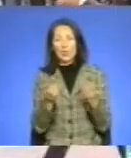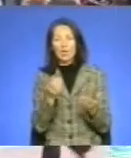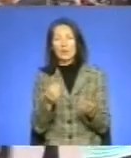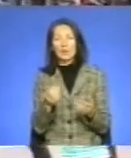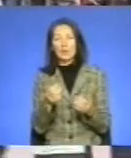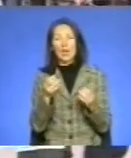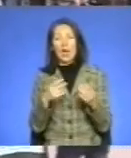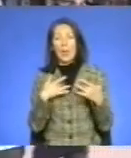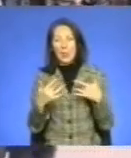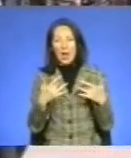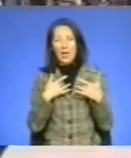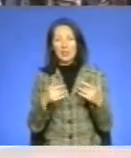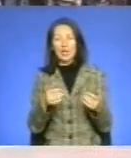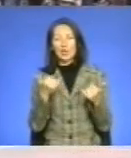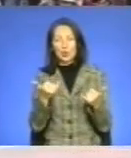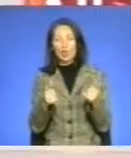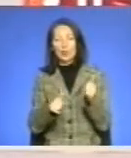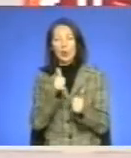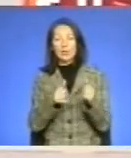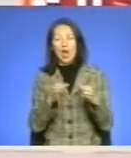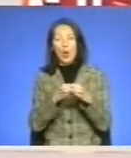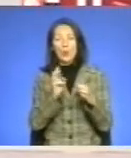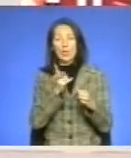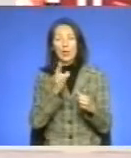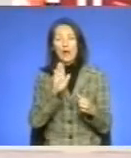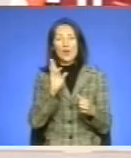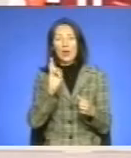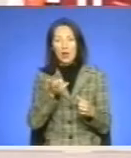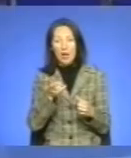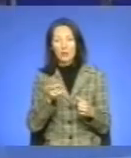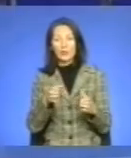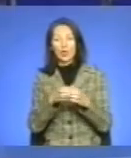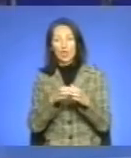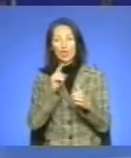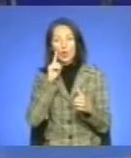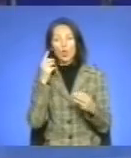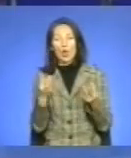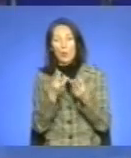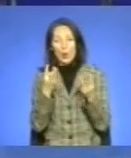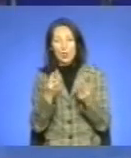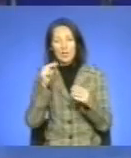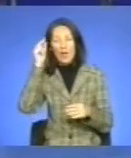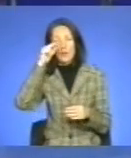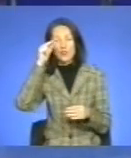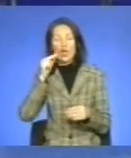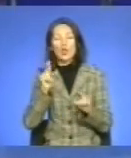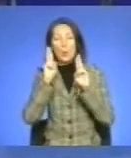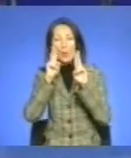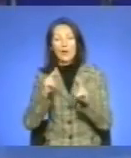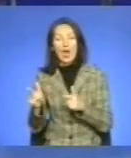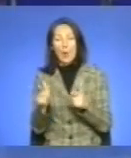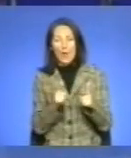сьогодні змагалися команди КВК. Дружини юних пожежних, кажуть спеціалісти, вивчають правила поведінки у випадку надзвичайної